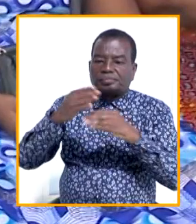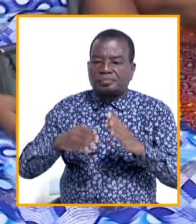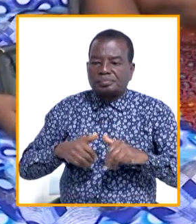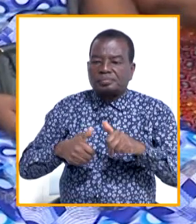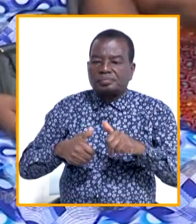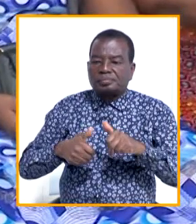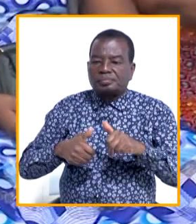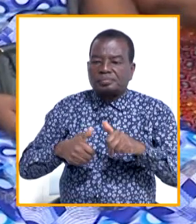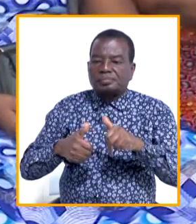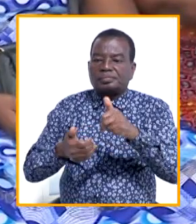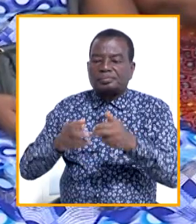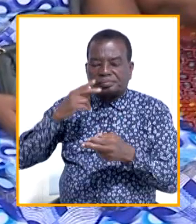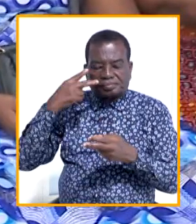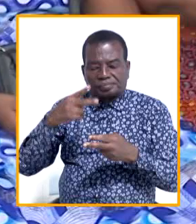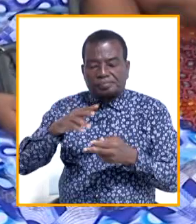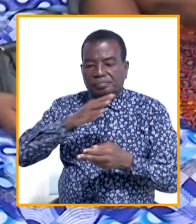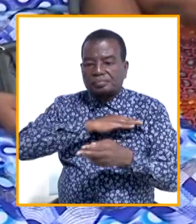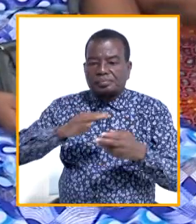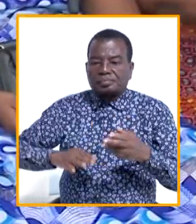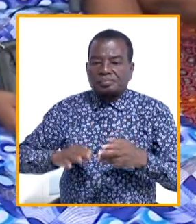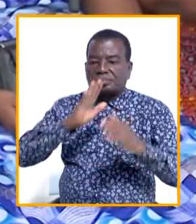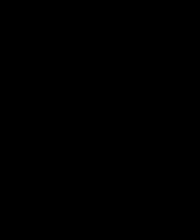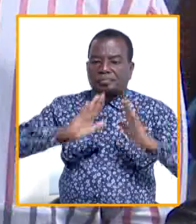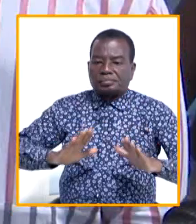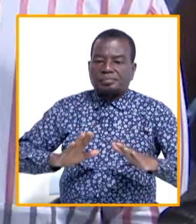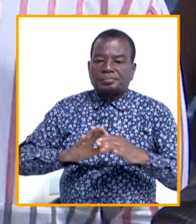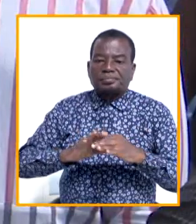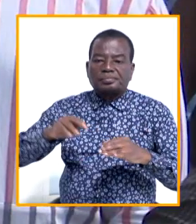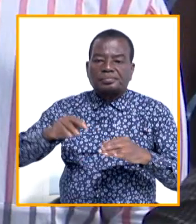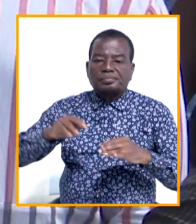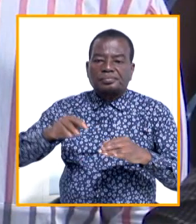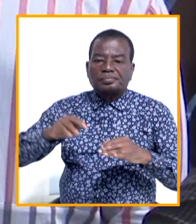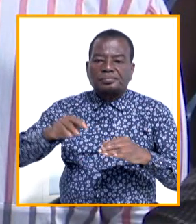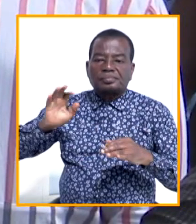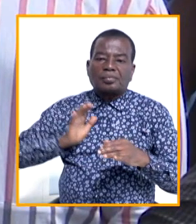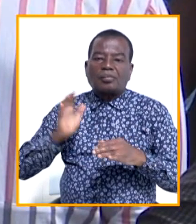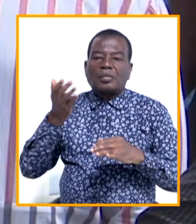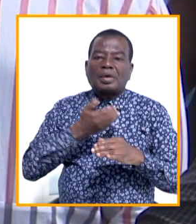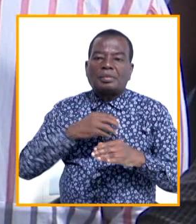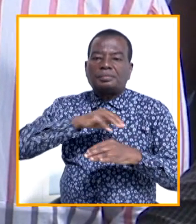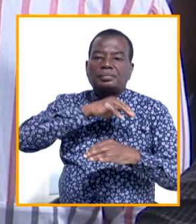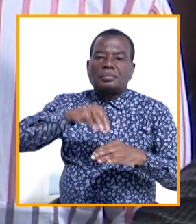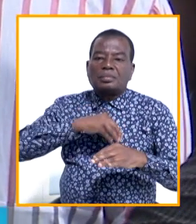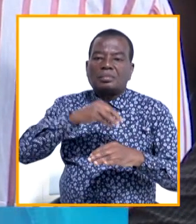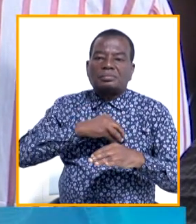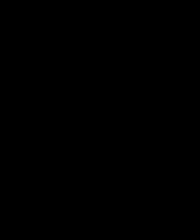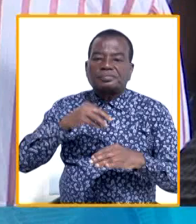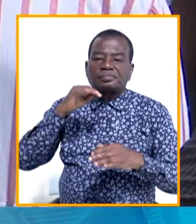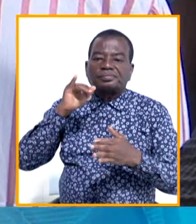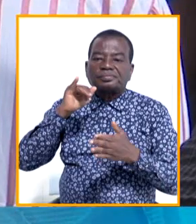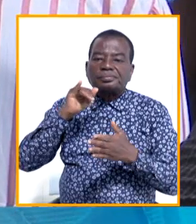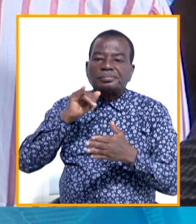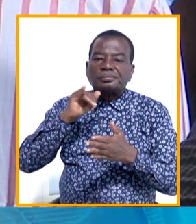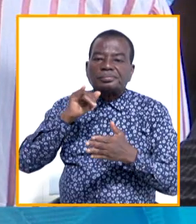accomp la vision du maire de la commune de Kumassi notre mission c'est